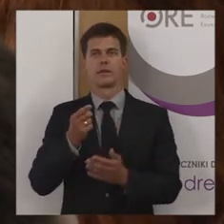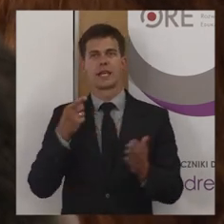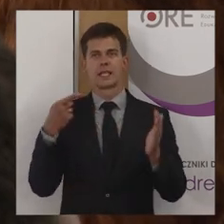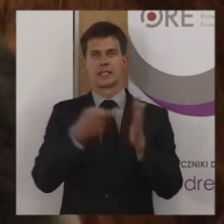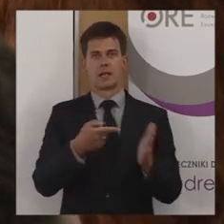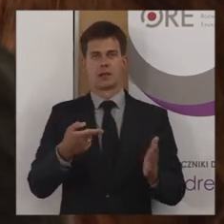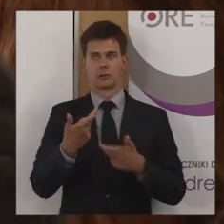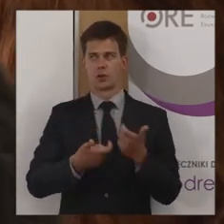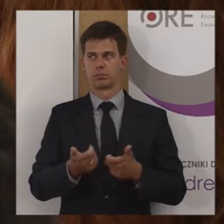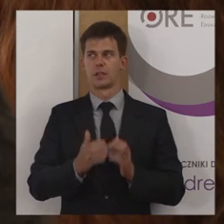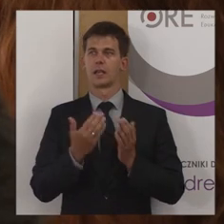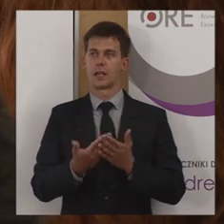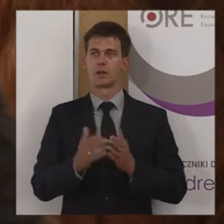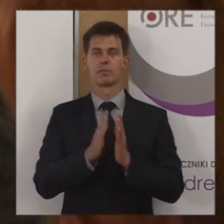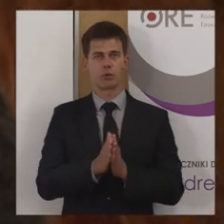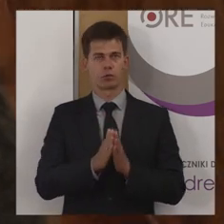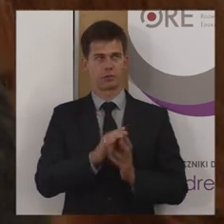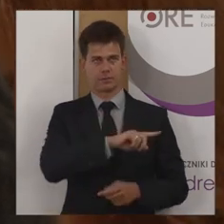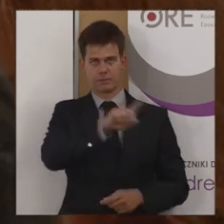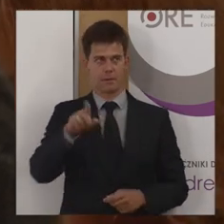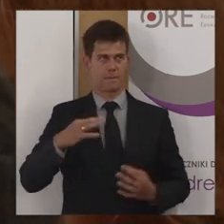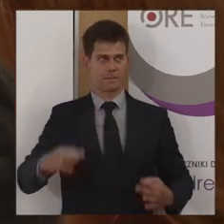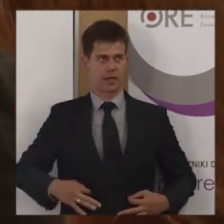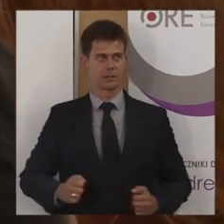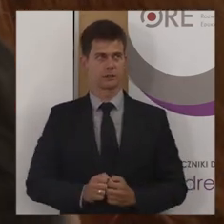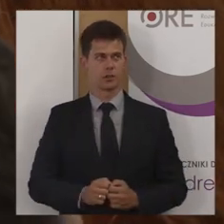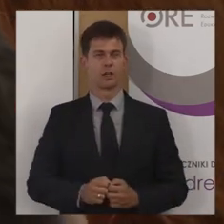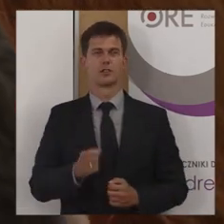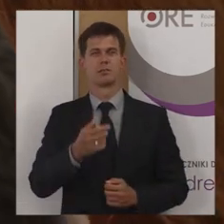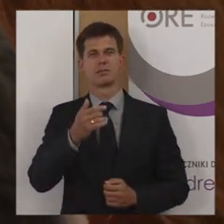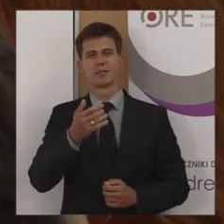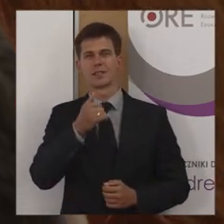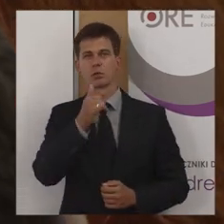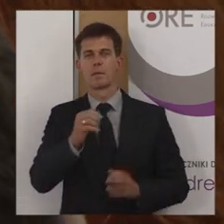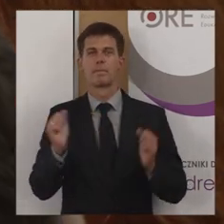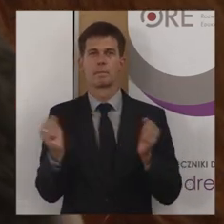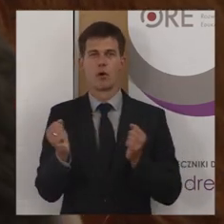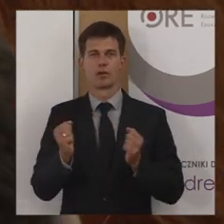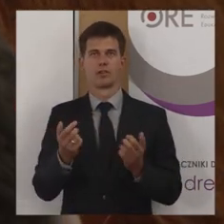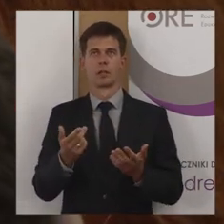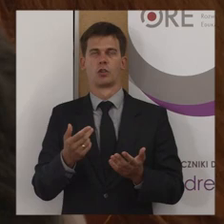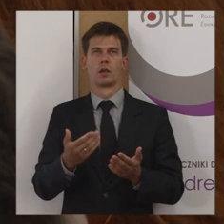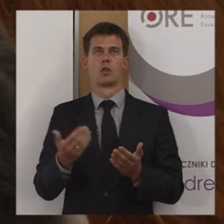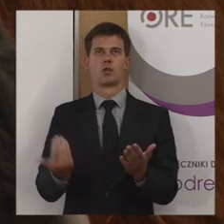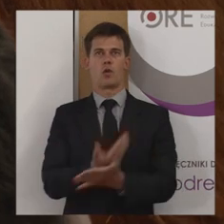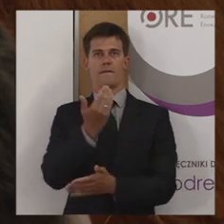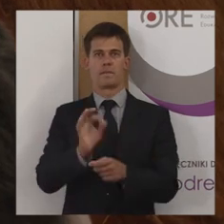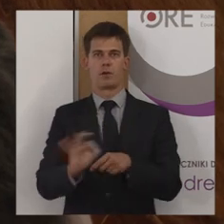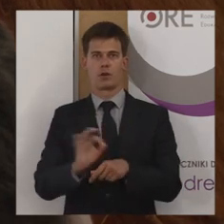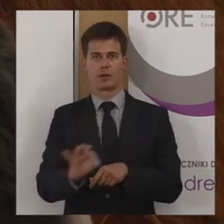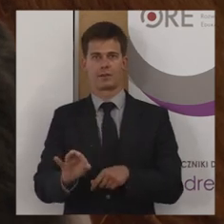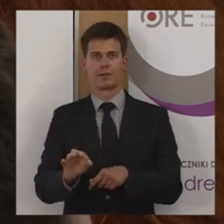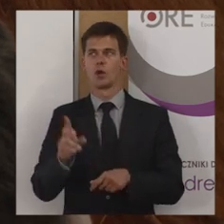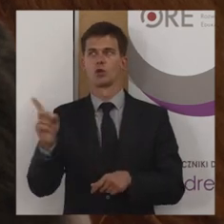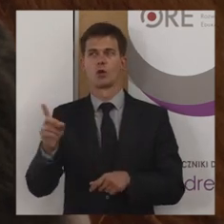chciałabym zaapelować do wszystkich Państwa, abyście nie bali się takiego podejścia, dlatego że ono